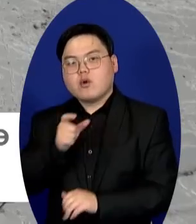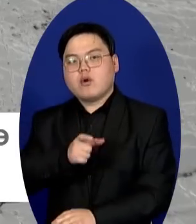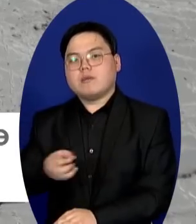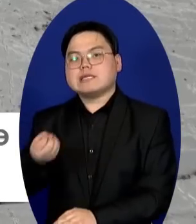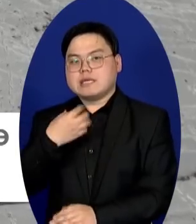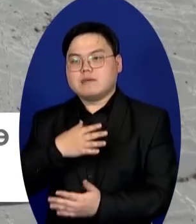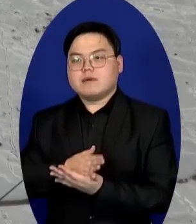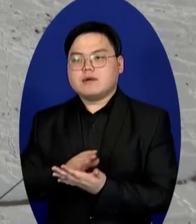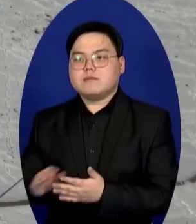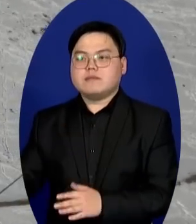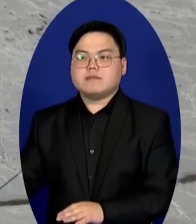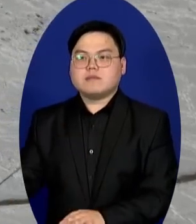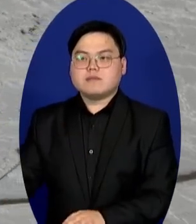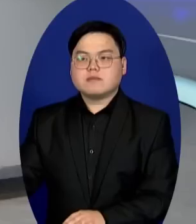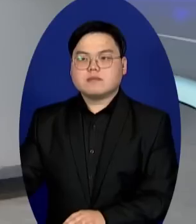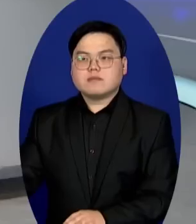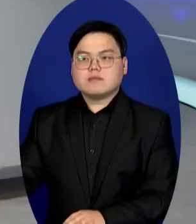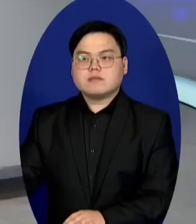онцолж байлаа.